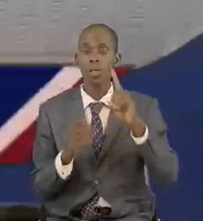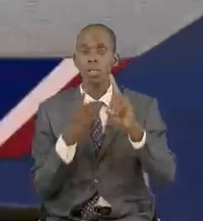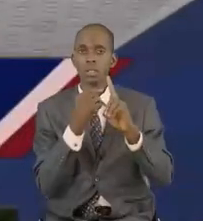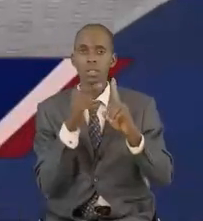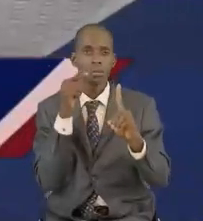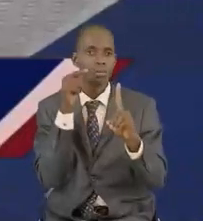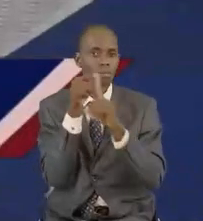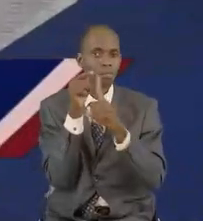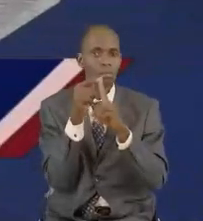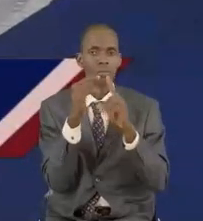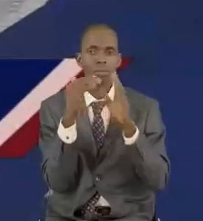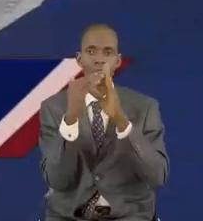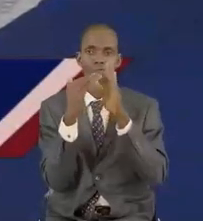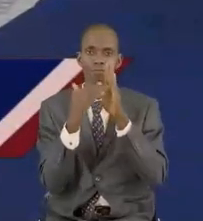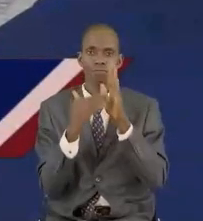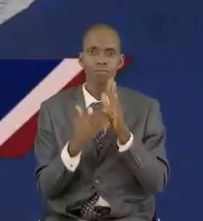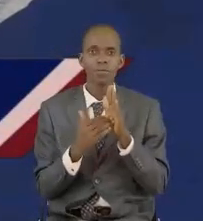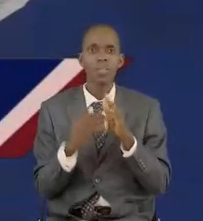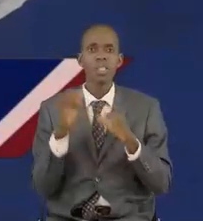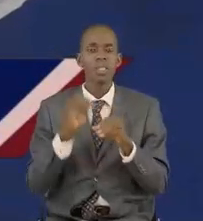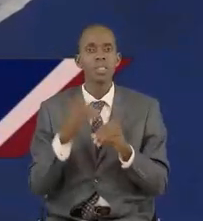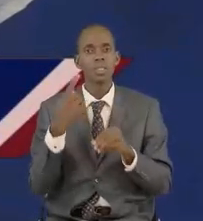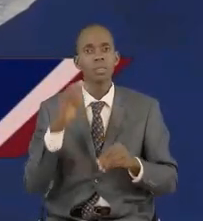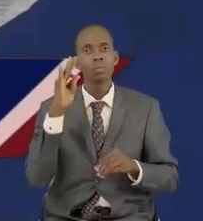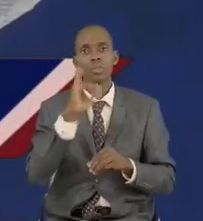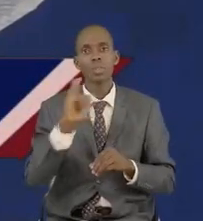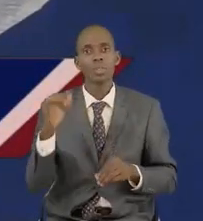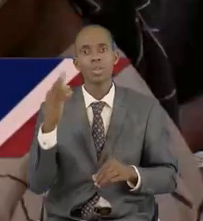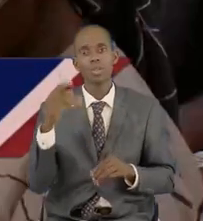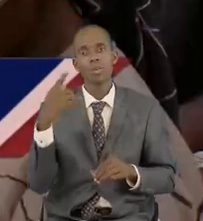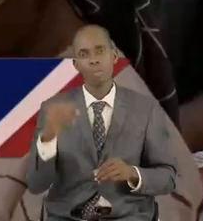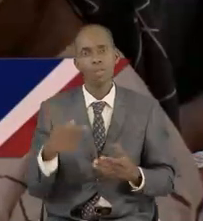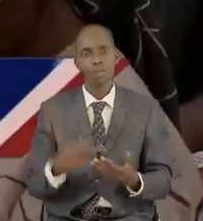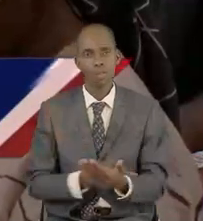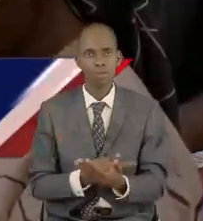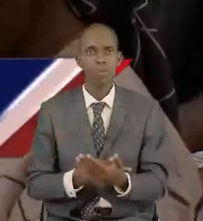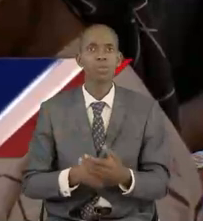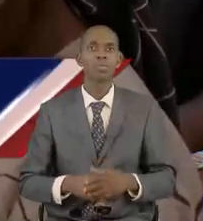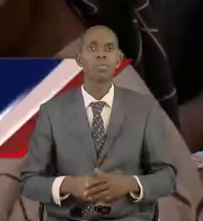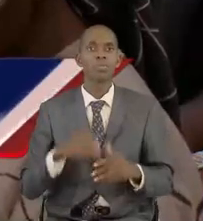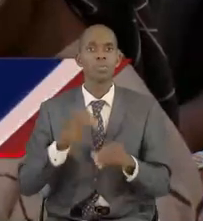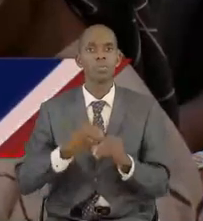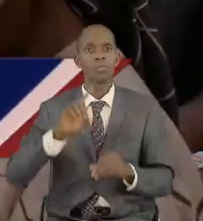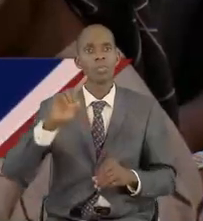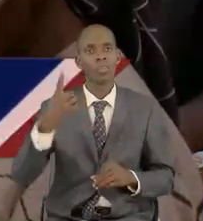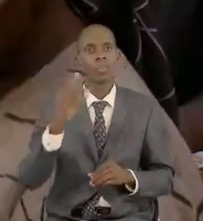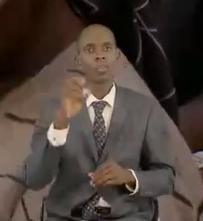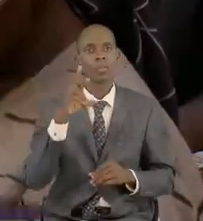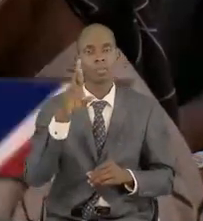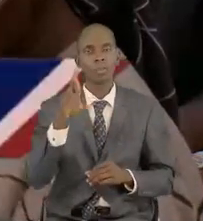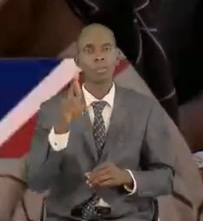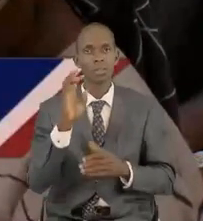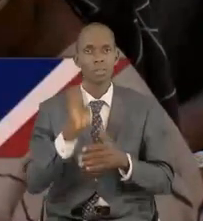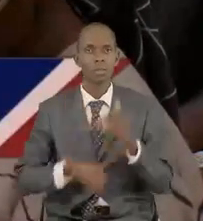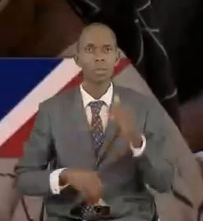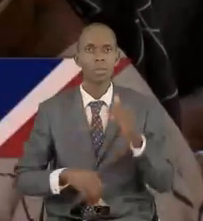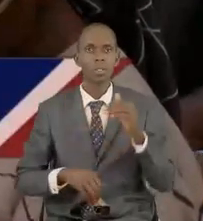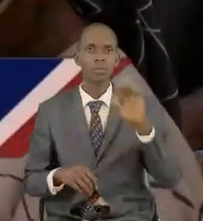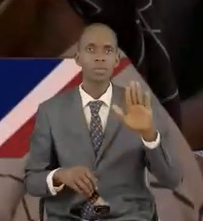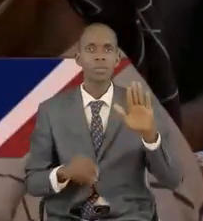1 le contenu précis dans la prédication de l'Évangile et premier Corinthiens